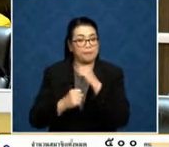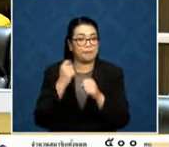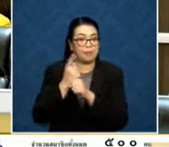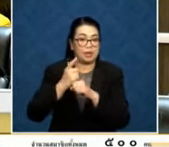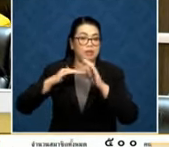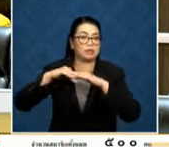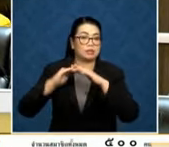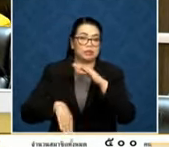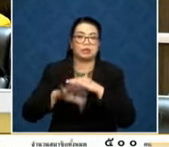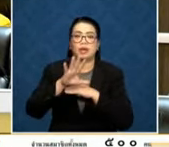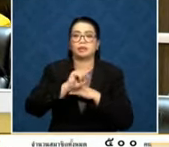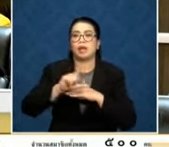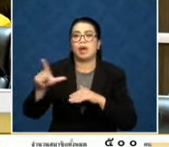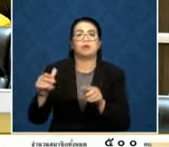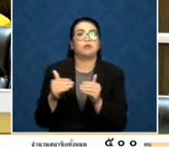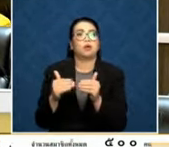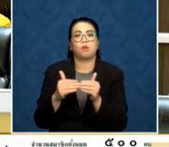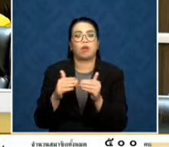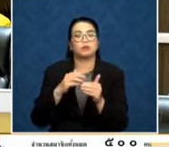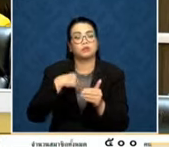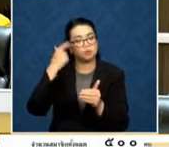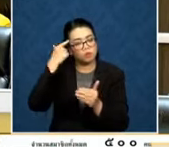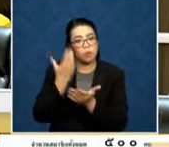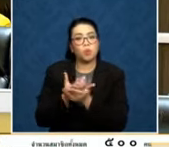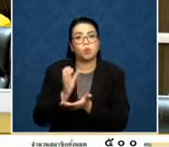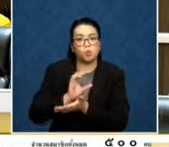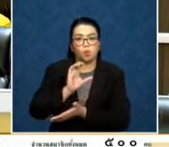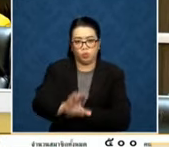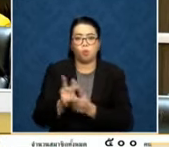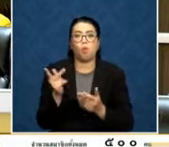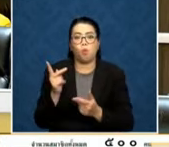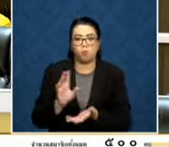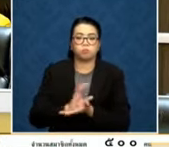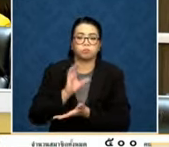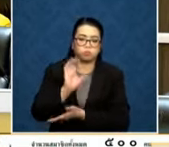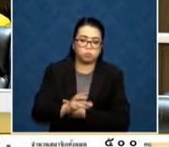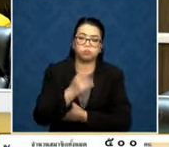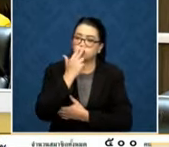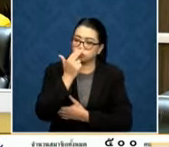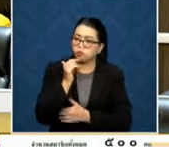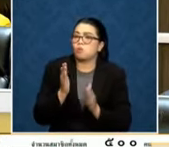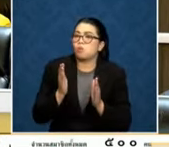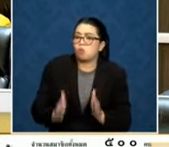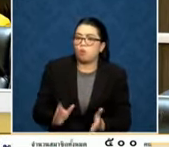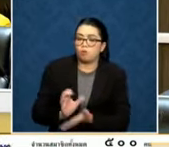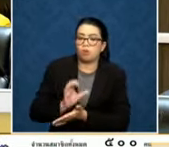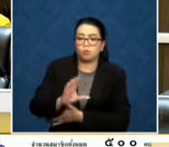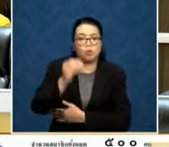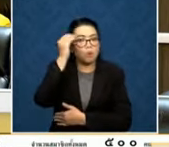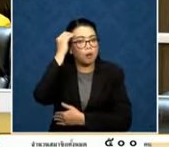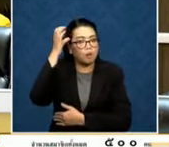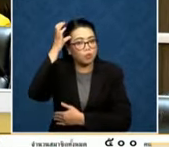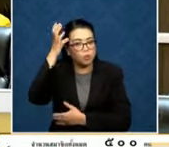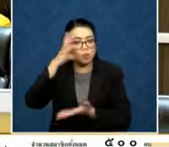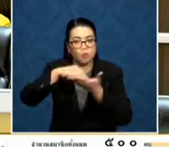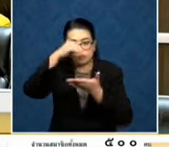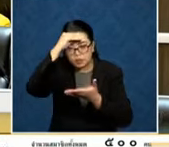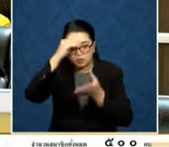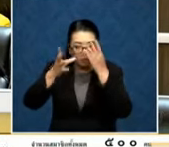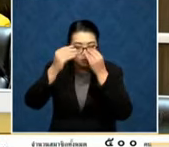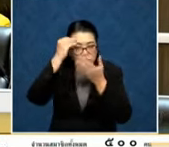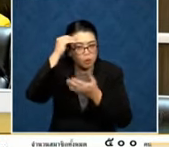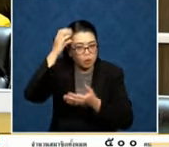500,000ล้านบาทเช่นกันเพราะฉะนั้นการลงทุนของทรัพยากรมนุษย์เนี่ยครับในเรื่องของความสามารถ